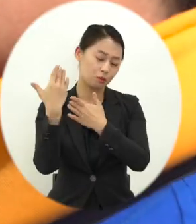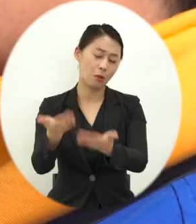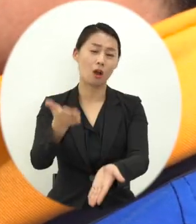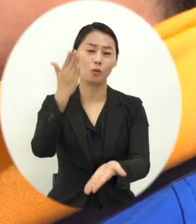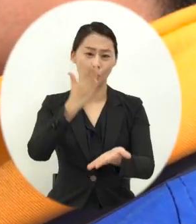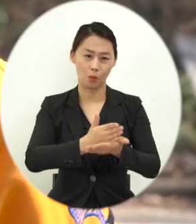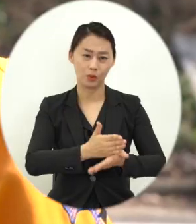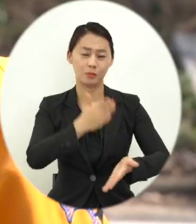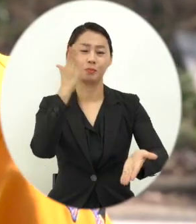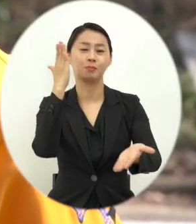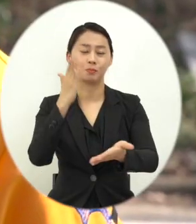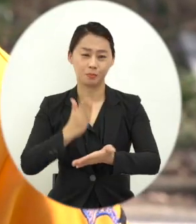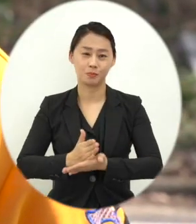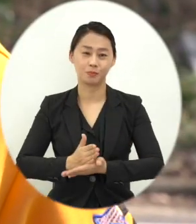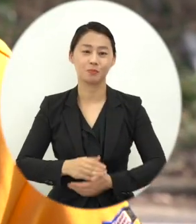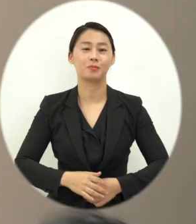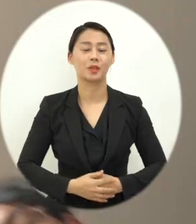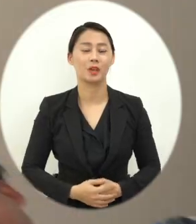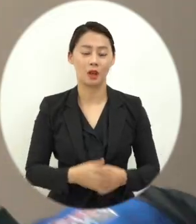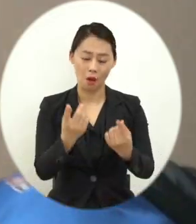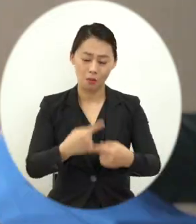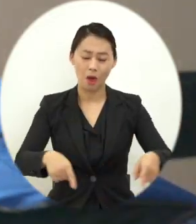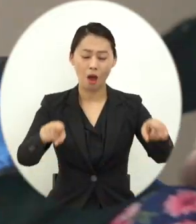그냥 지나침만 돼.